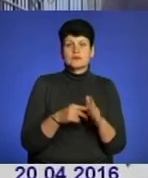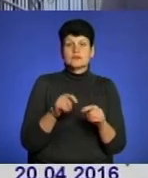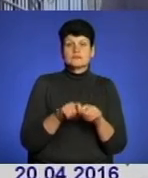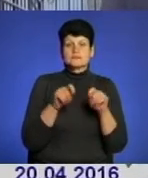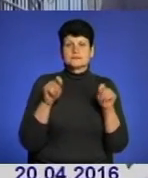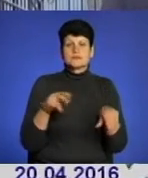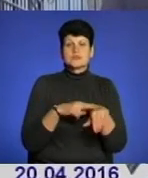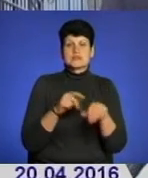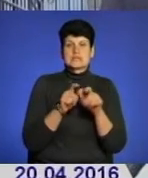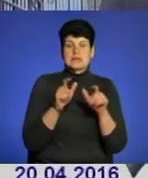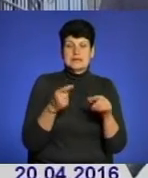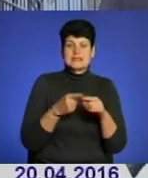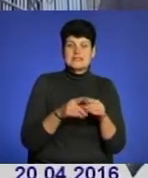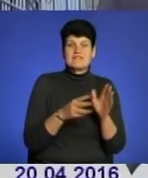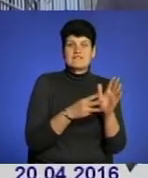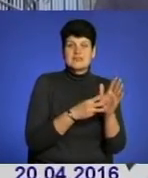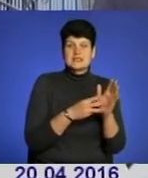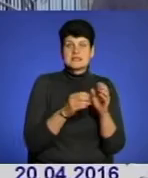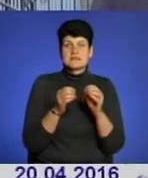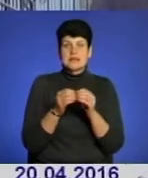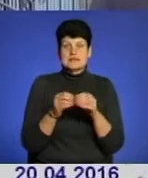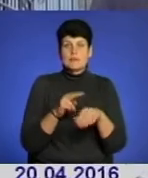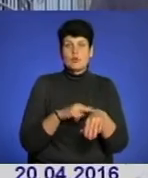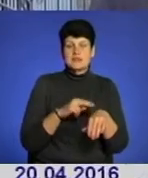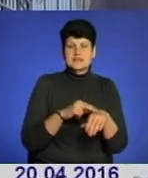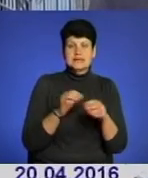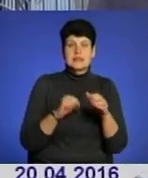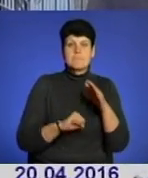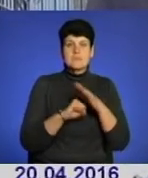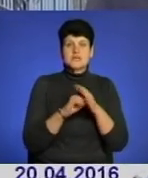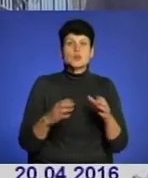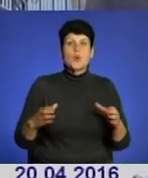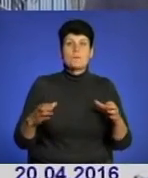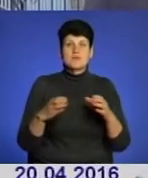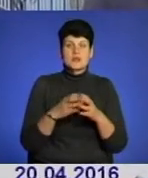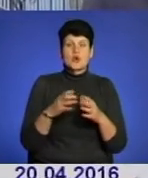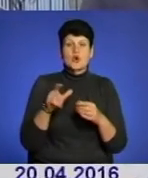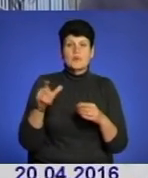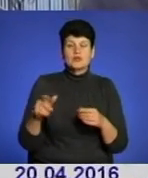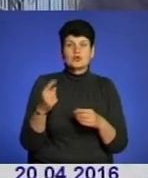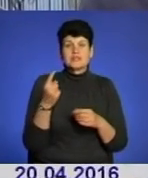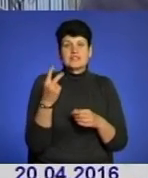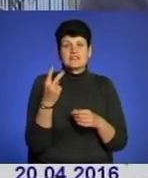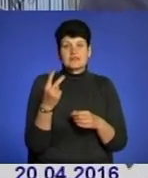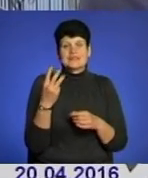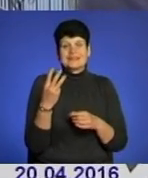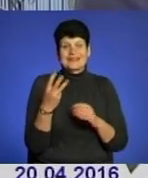станцій. Це 8-10 поліцейських на базі об'єднаних громад, 1-2 кабінети, 3. Ну,